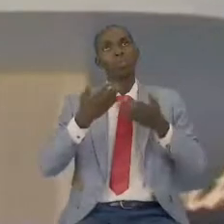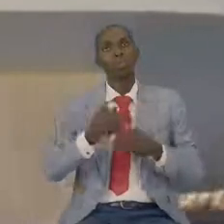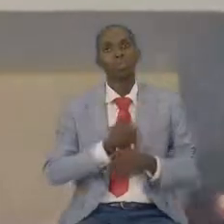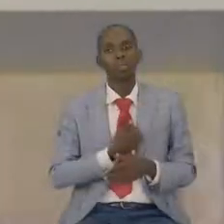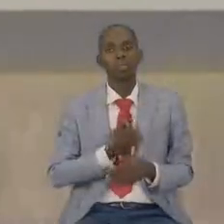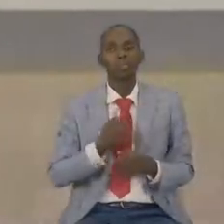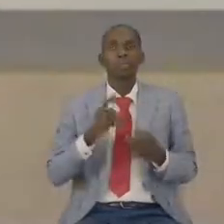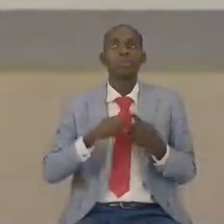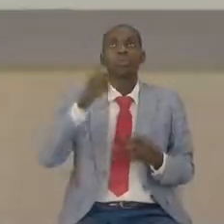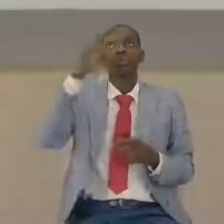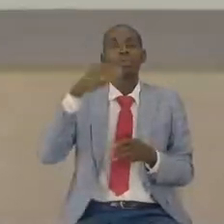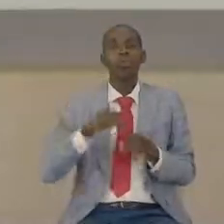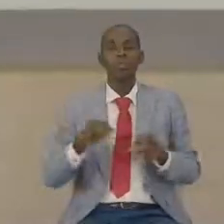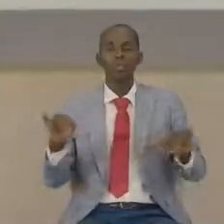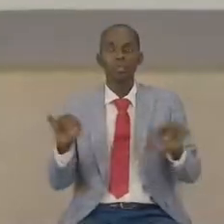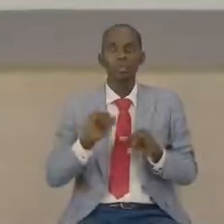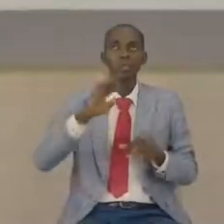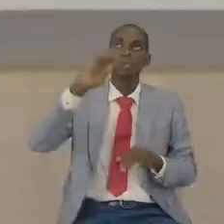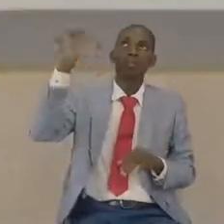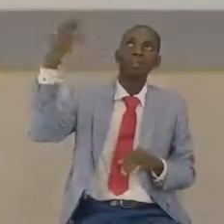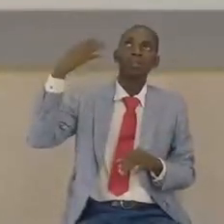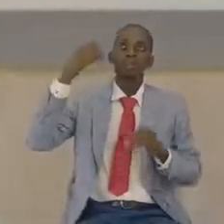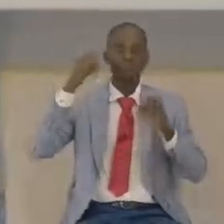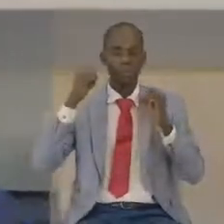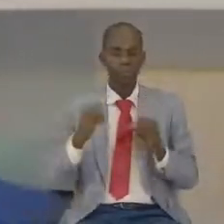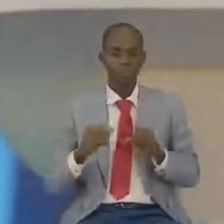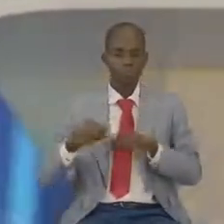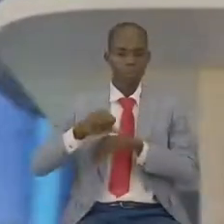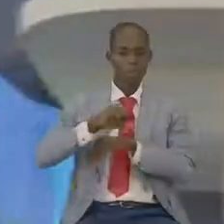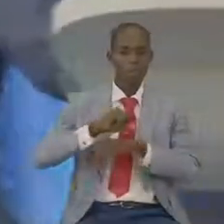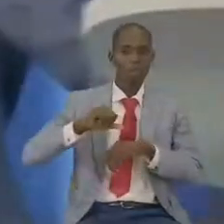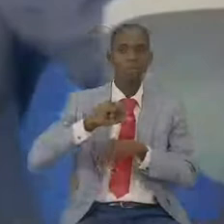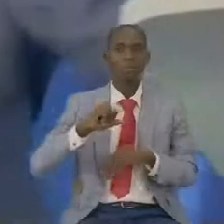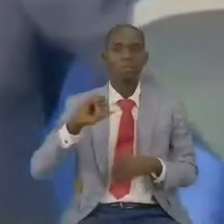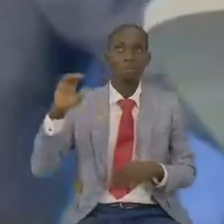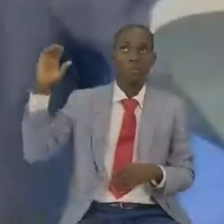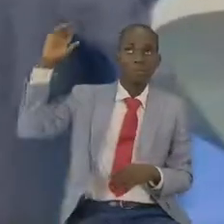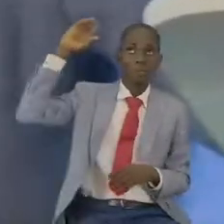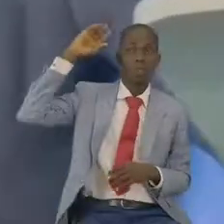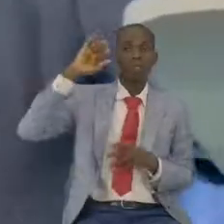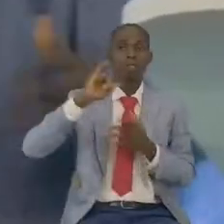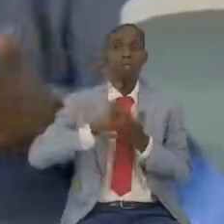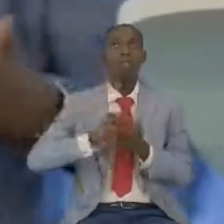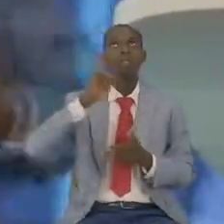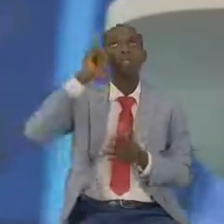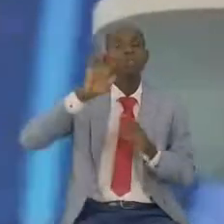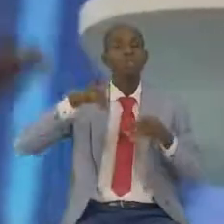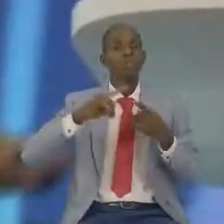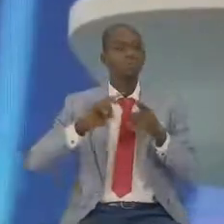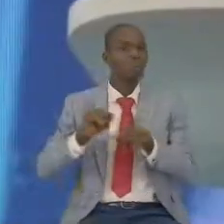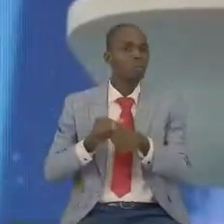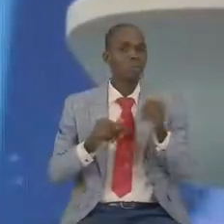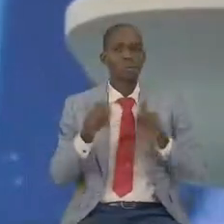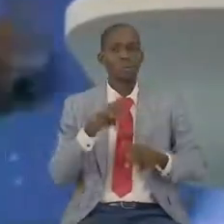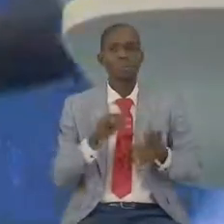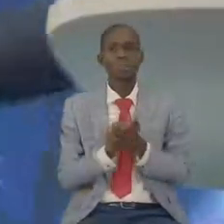c'est la même puissance de Dieu, c'est la même onction de Dieu, c'est la même puissance qu'il a donnée aux autres et